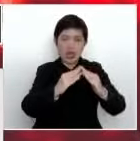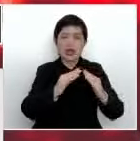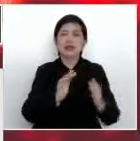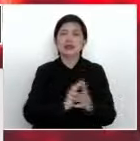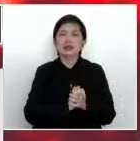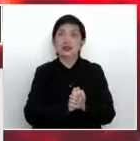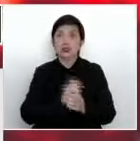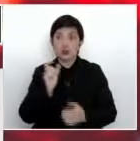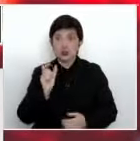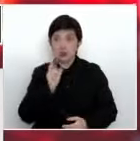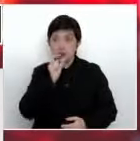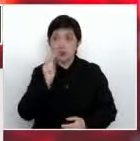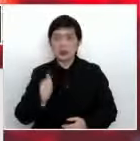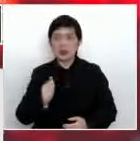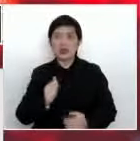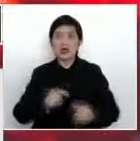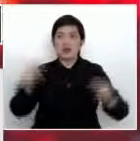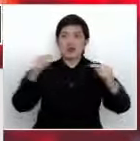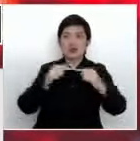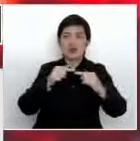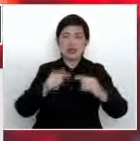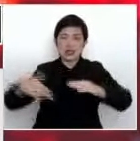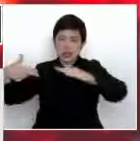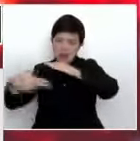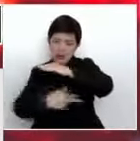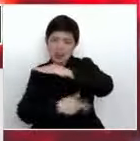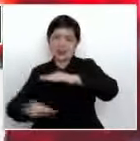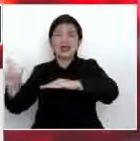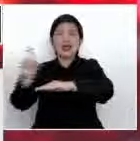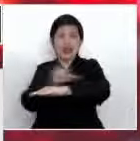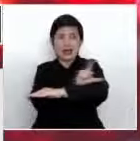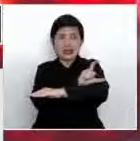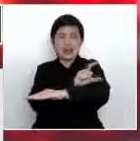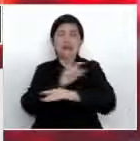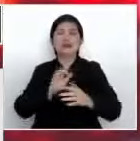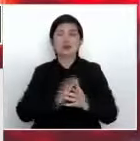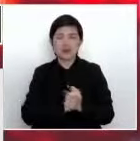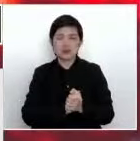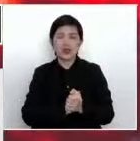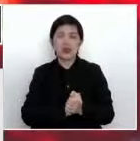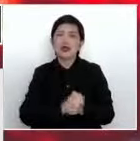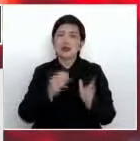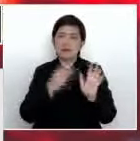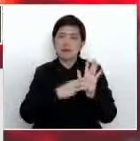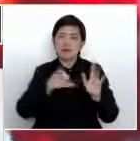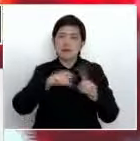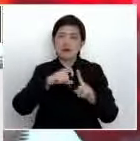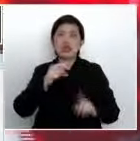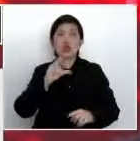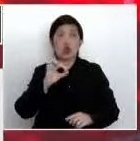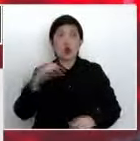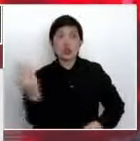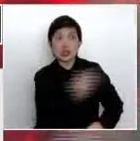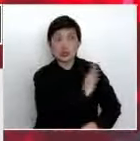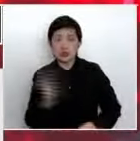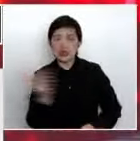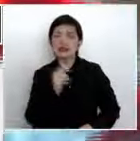daripada MRT atau lrt atupun Jakarta yaitu mikrrportasi yang terhubung satu dengan yang